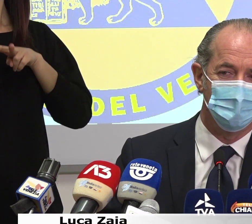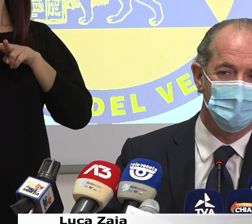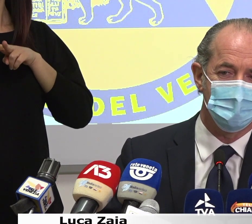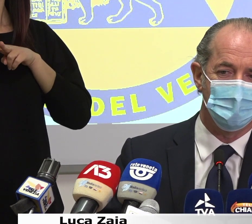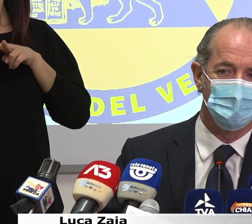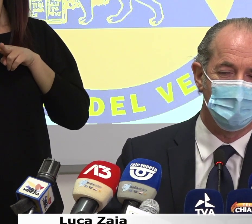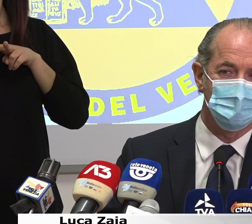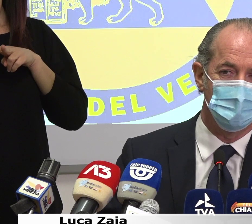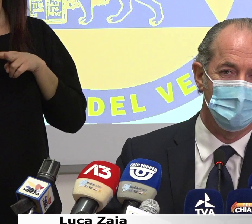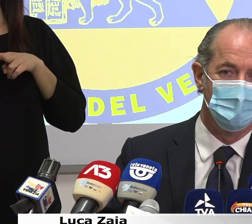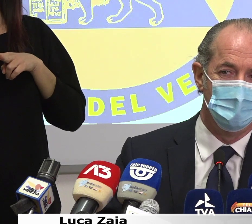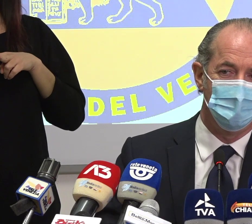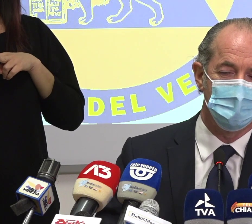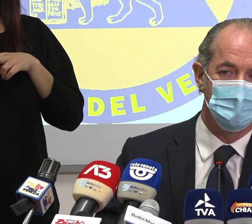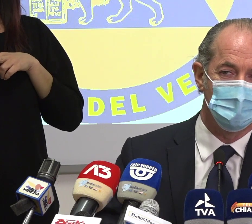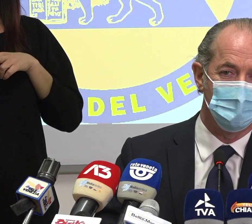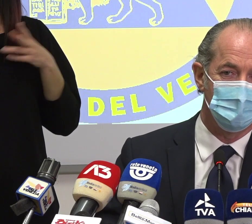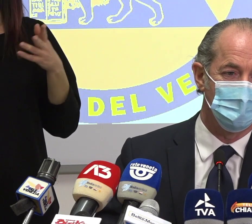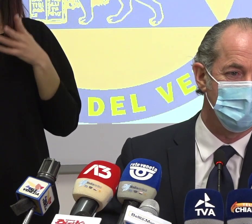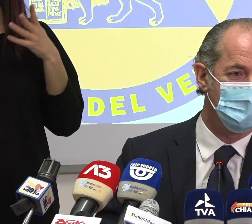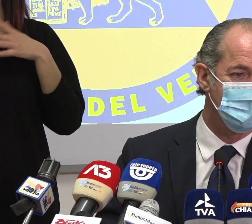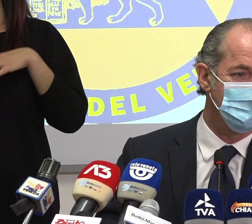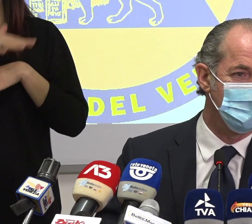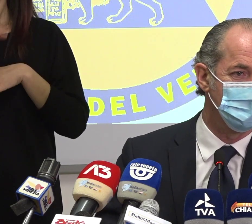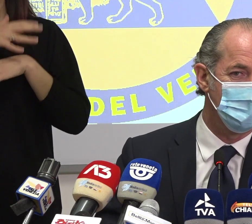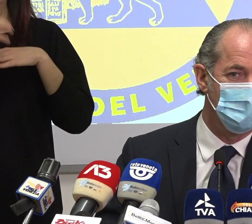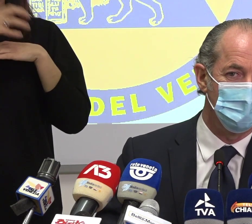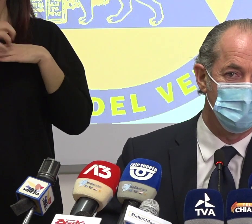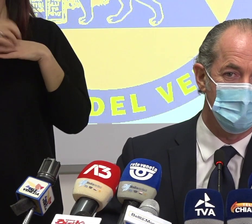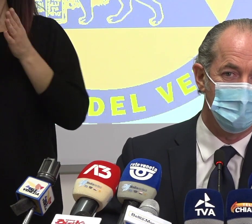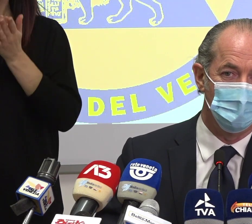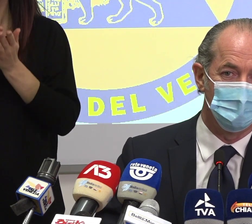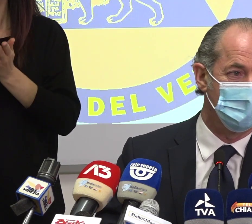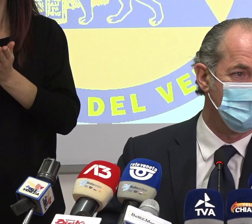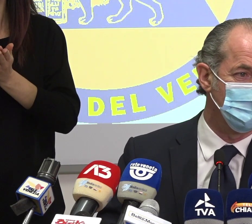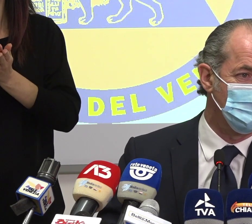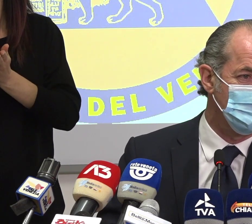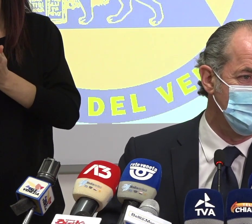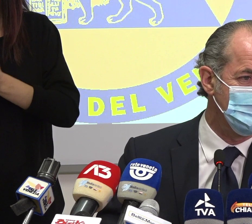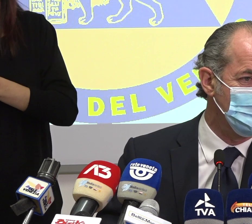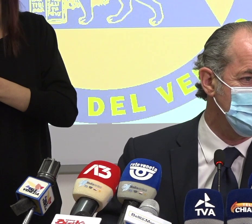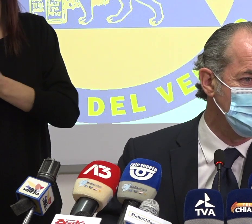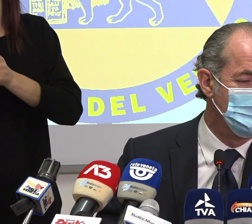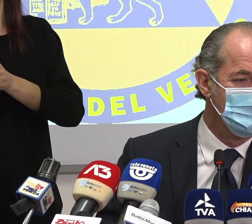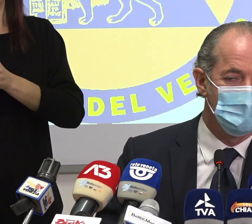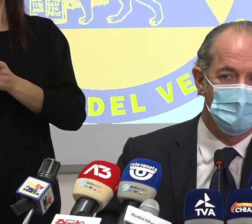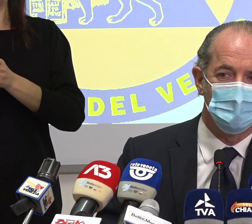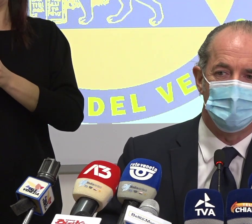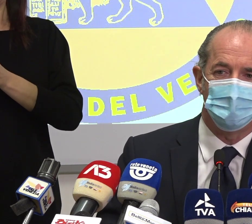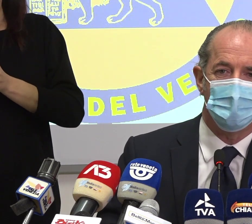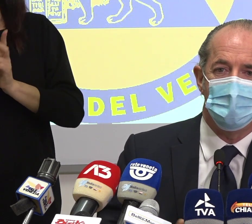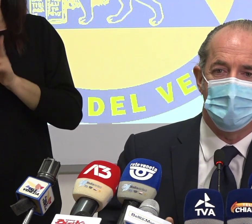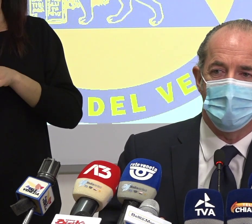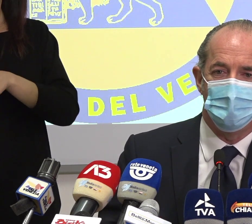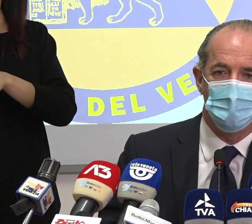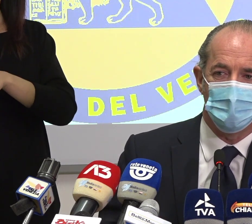c'è pensare che una regione finisca in zona arancione ci resti ad libitum cioè in modo tale da controllare i dati ma questo questo